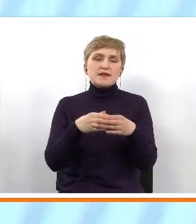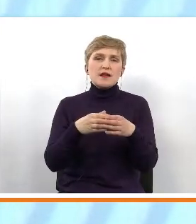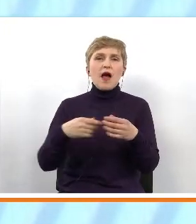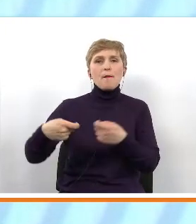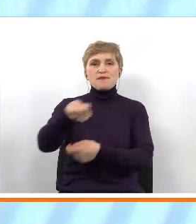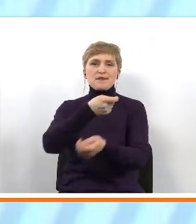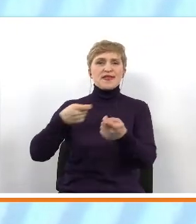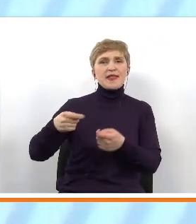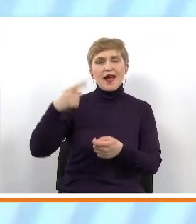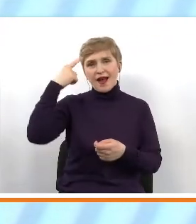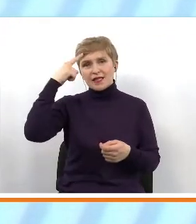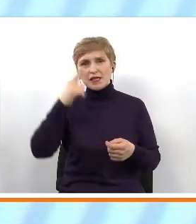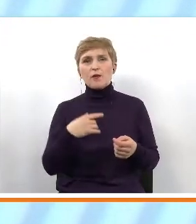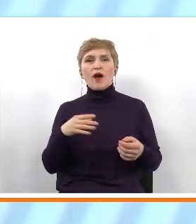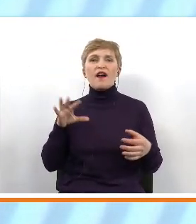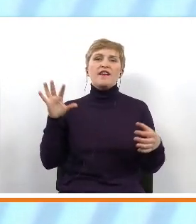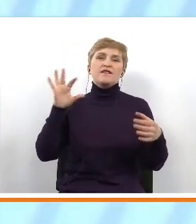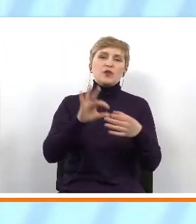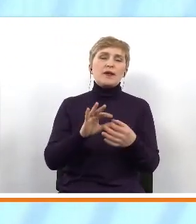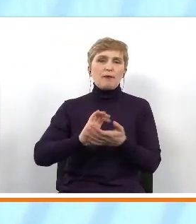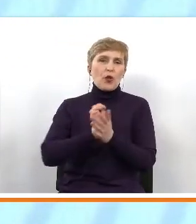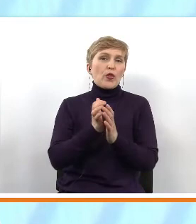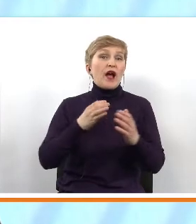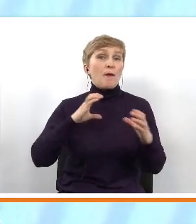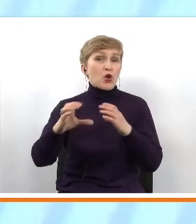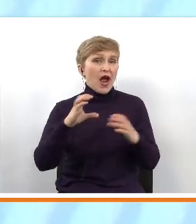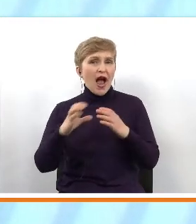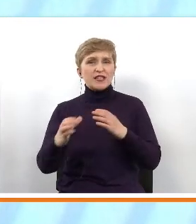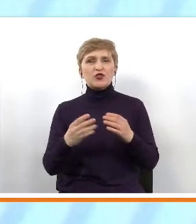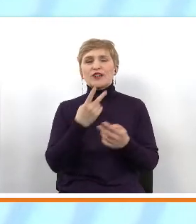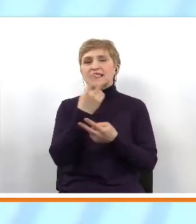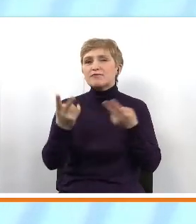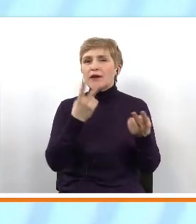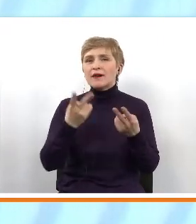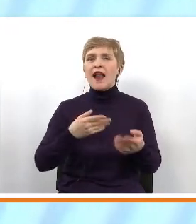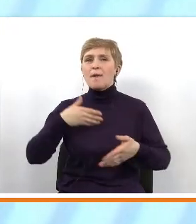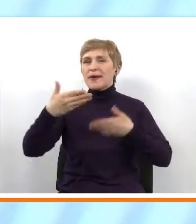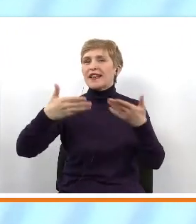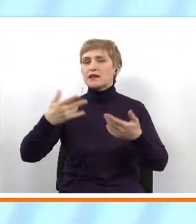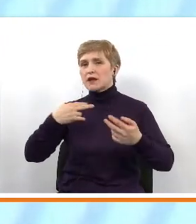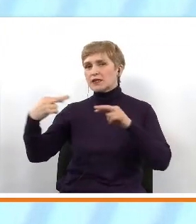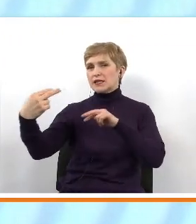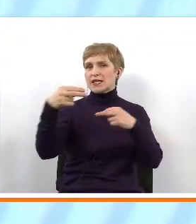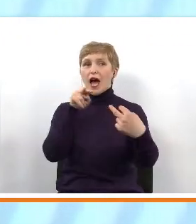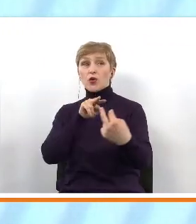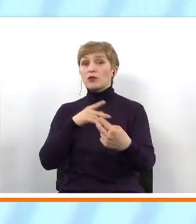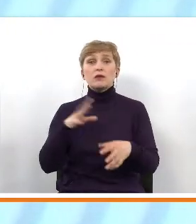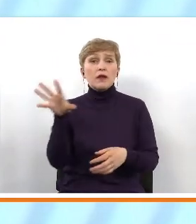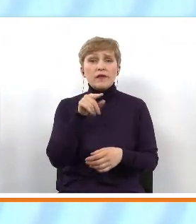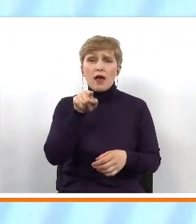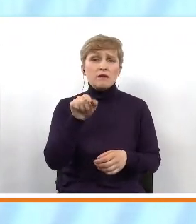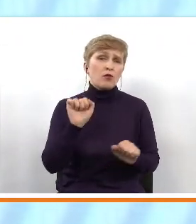идеями и вступили в коммуникацию плотную, да, и рассмотрели предложения с разных сторон. Не все они могут быть